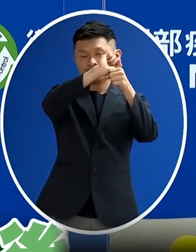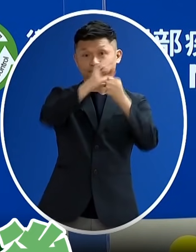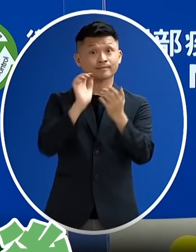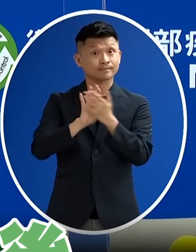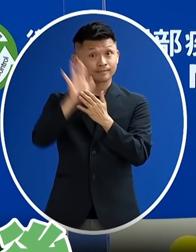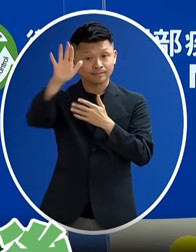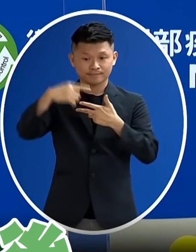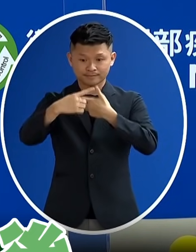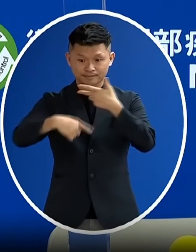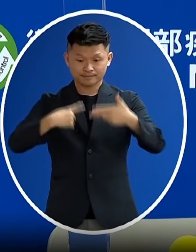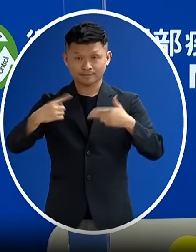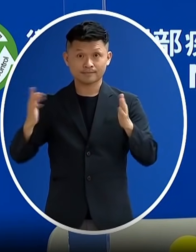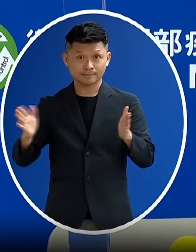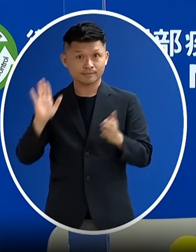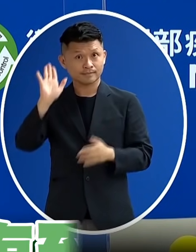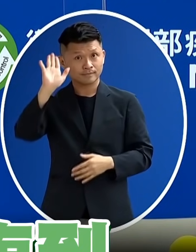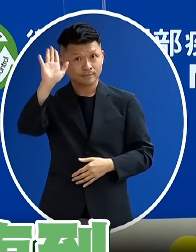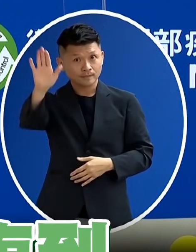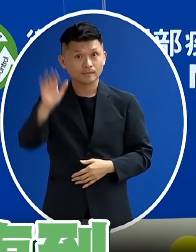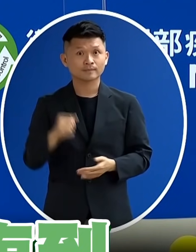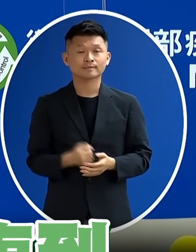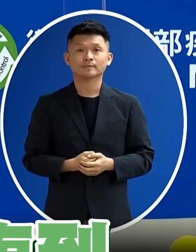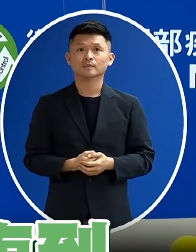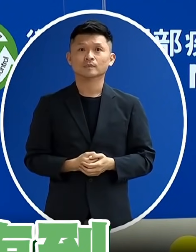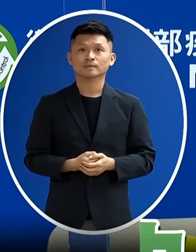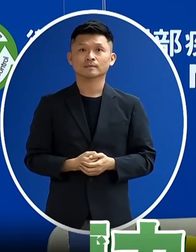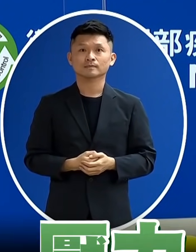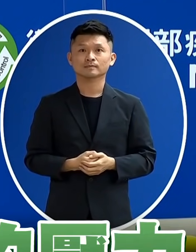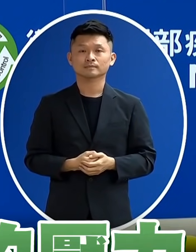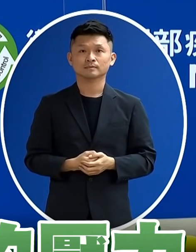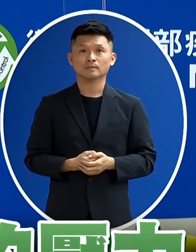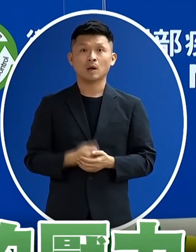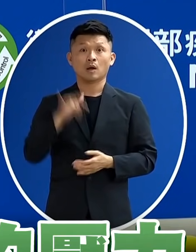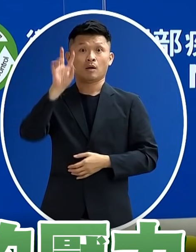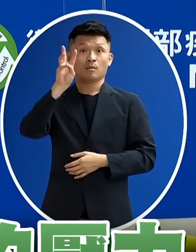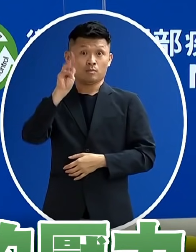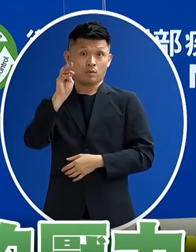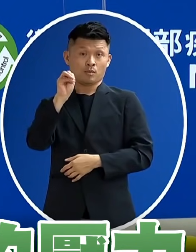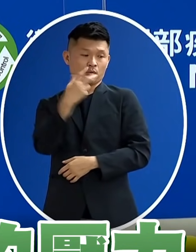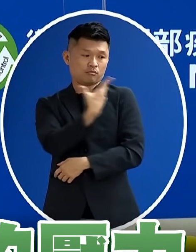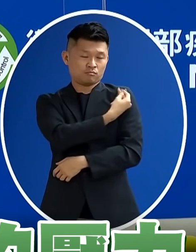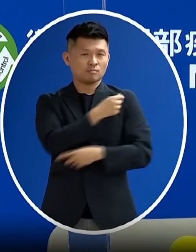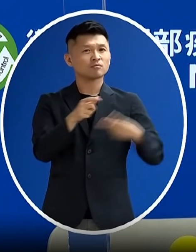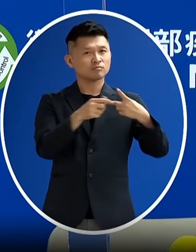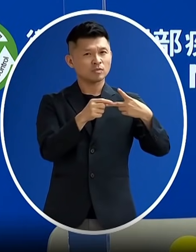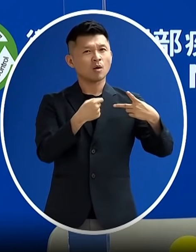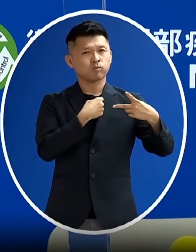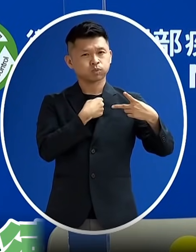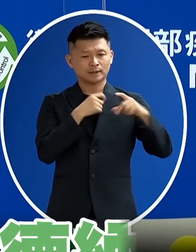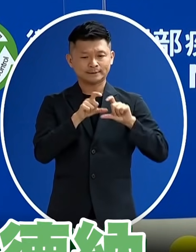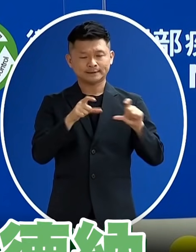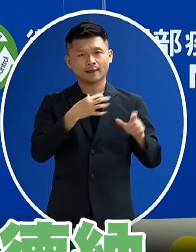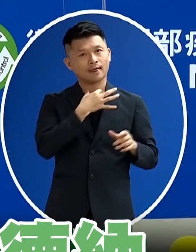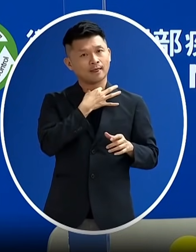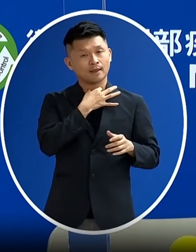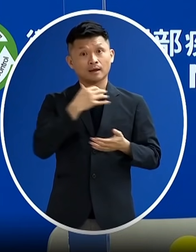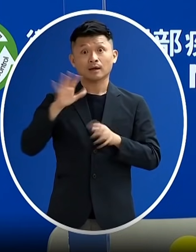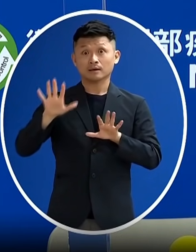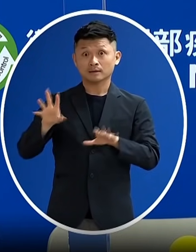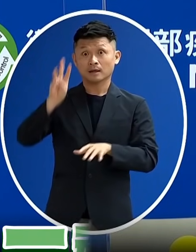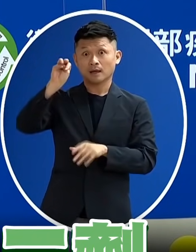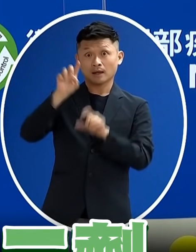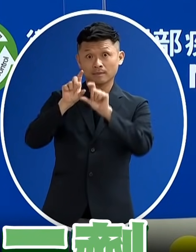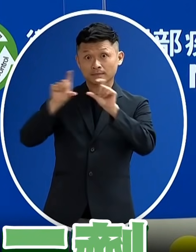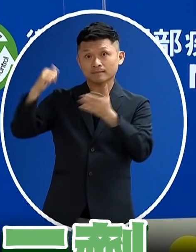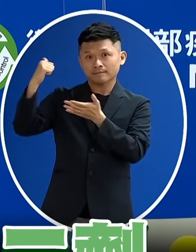在这个礼拜过后，那其实就开始面临到莫德纳要打第二剂的压力。那现在进来的莫德纳，我们也